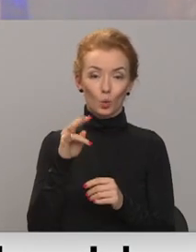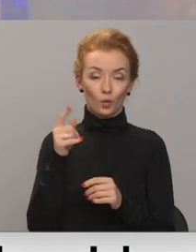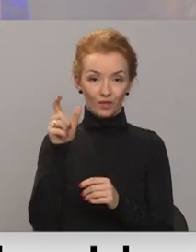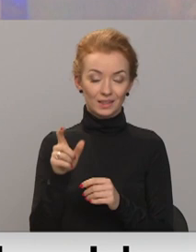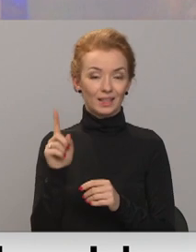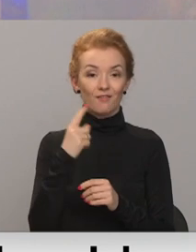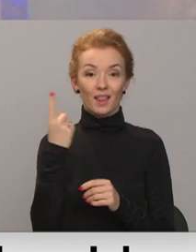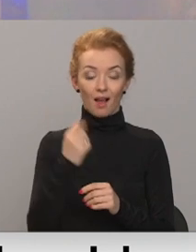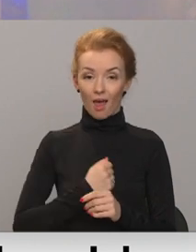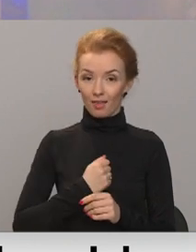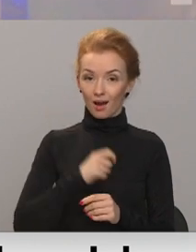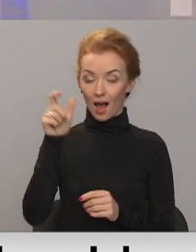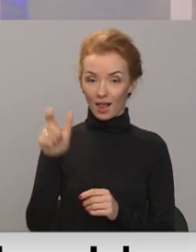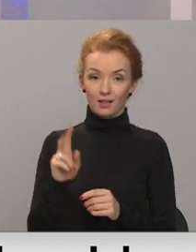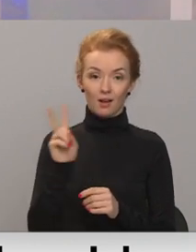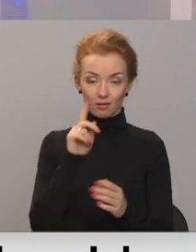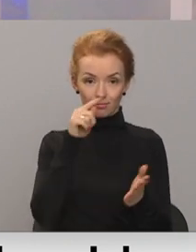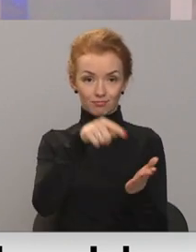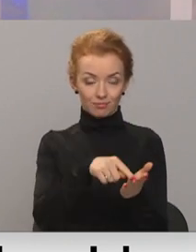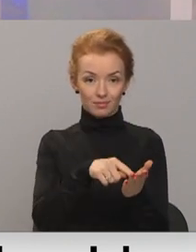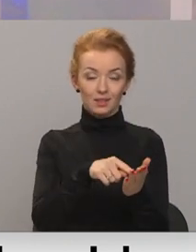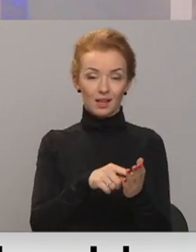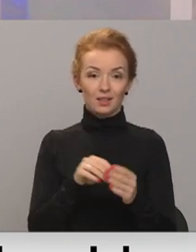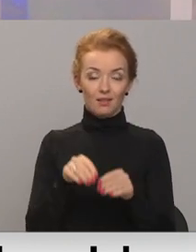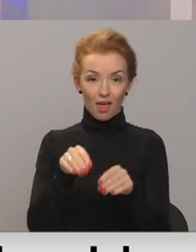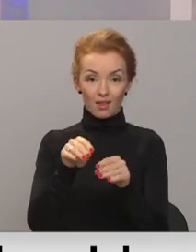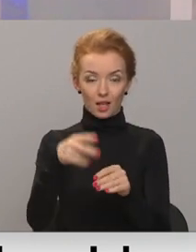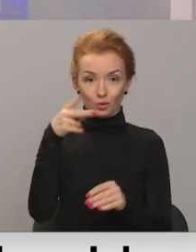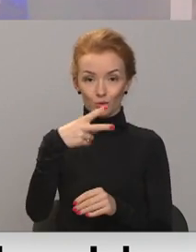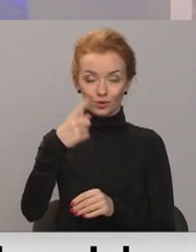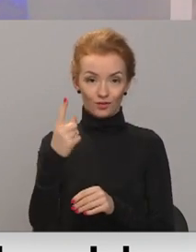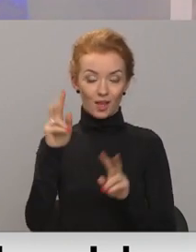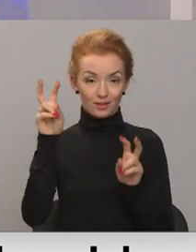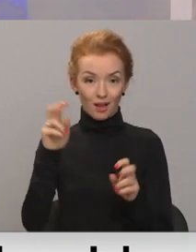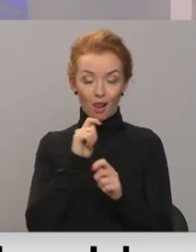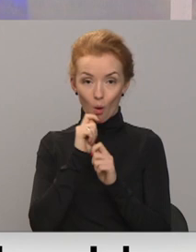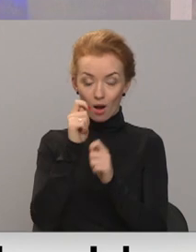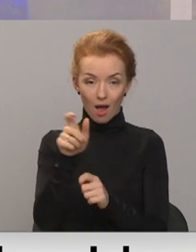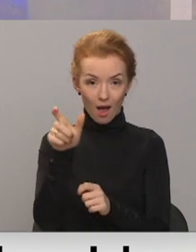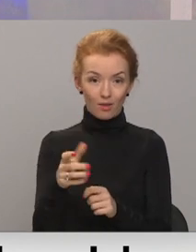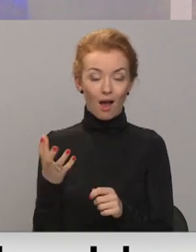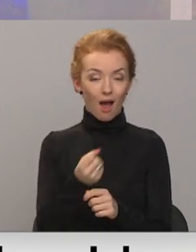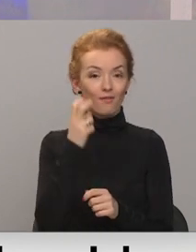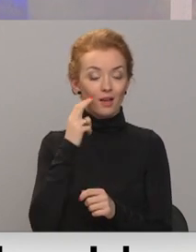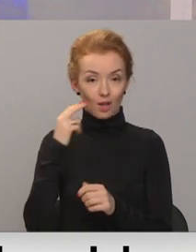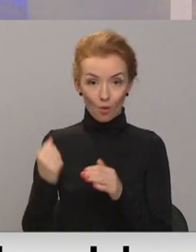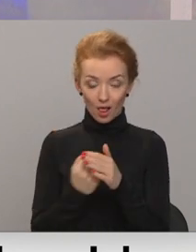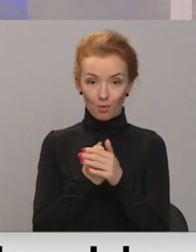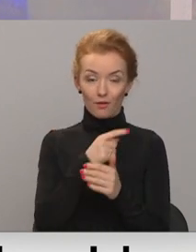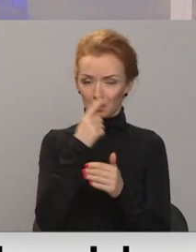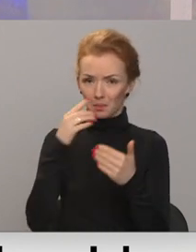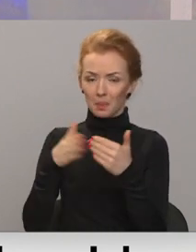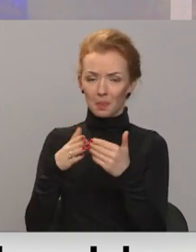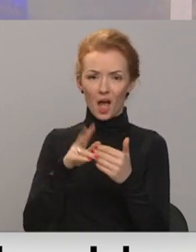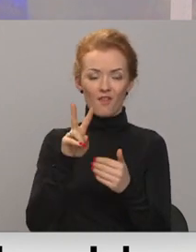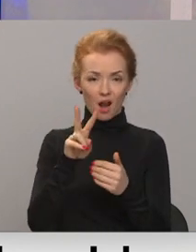vienīgais latgalietis, kas iekļuvis konkursa sējais 2021 laureātu vidū. Pirms gada ar vecāku atbalstu jaunietis netālu no Varakļāniem